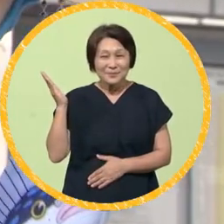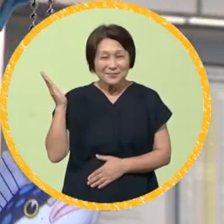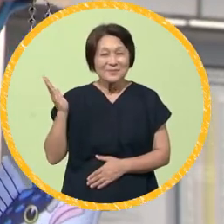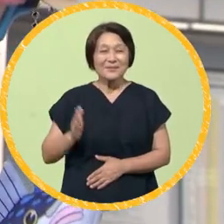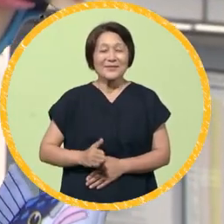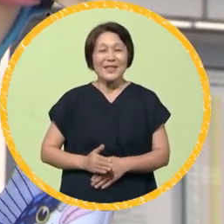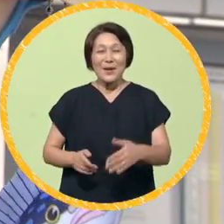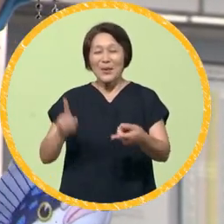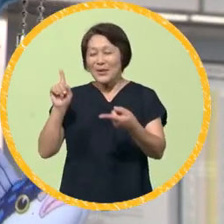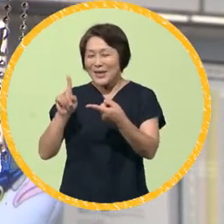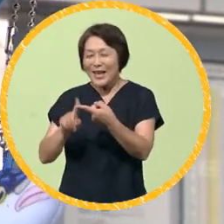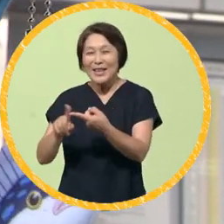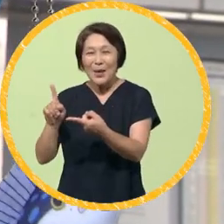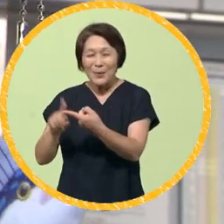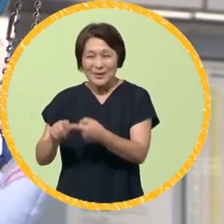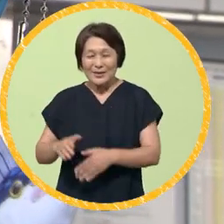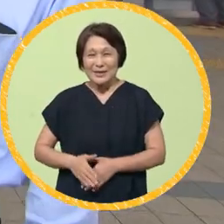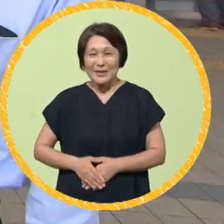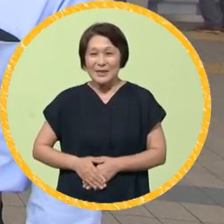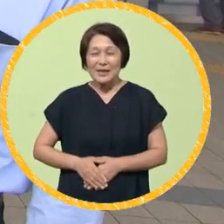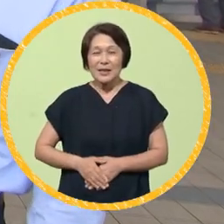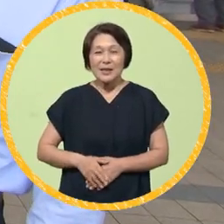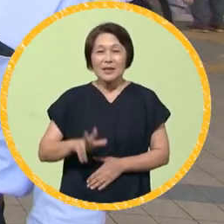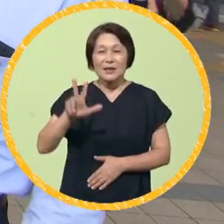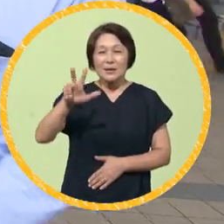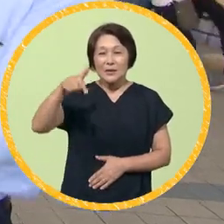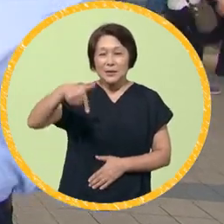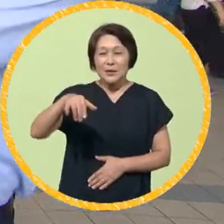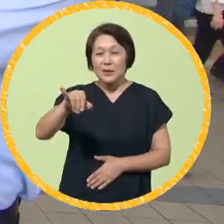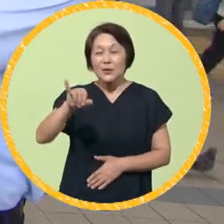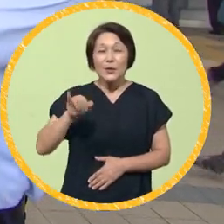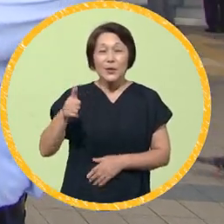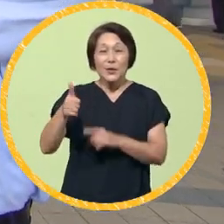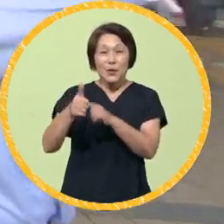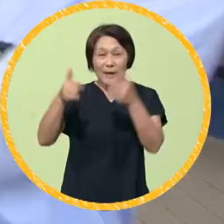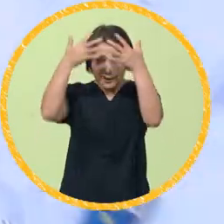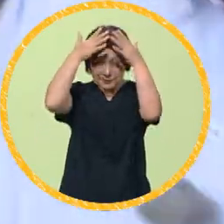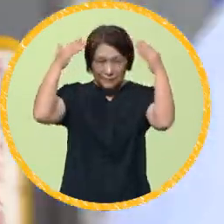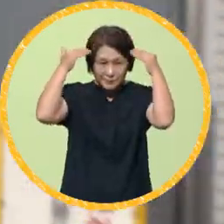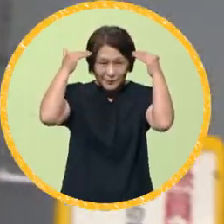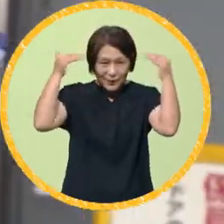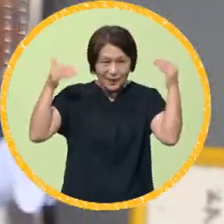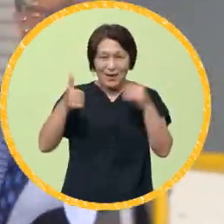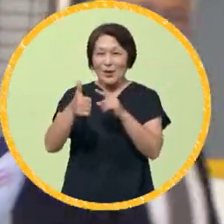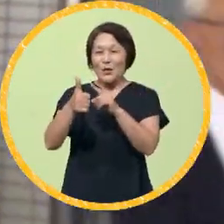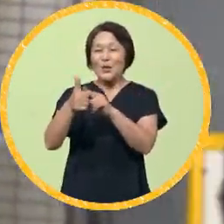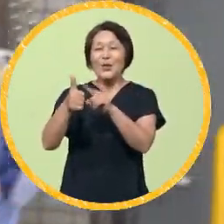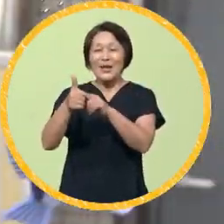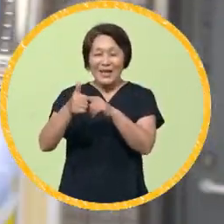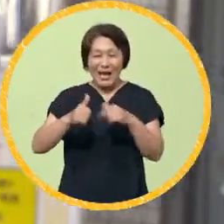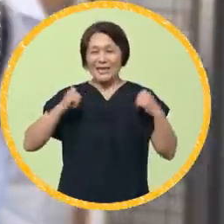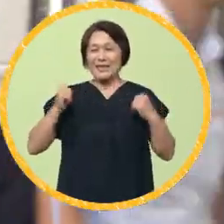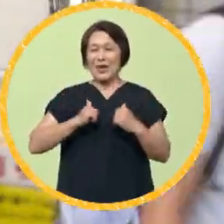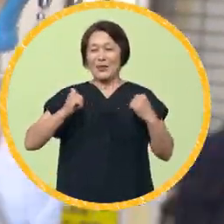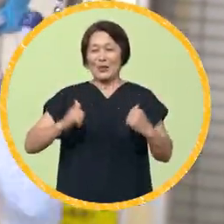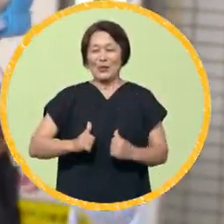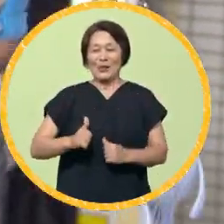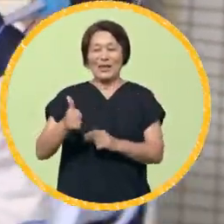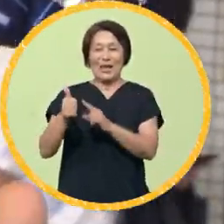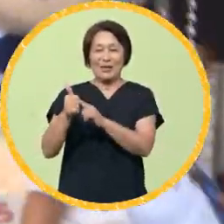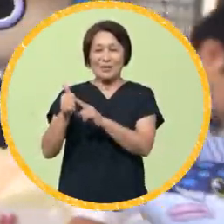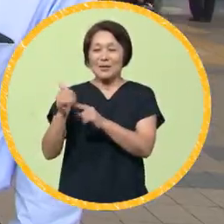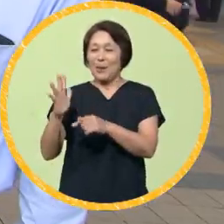ちゃ似合ってます、だってルフィとかがもう制服を着てるじゃないですか、 はい、そうですね、これはちょっと液晶の制服を着たルフ